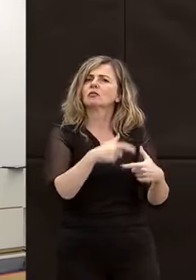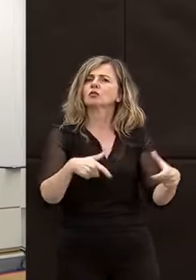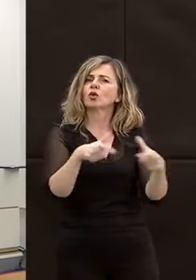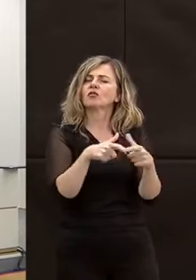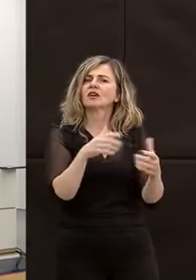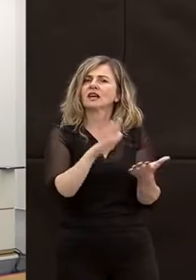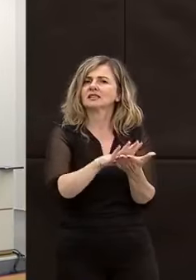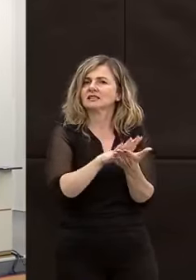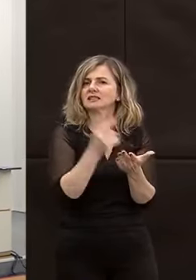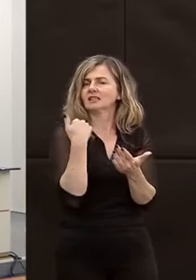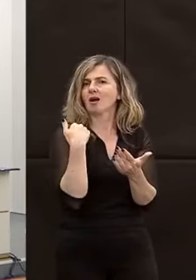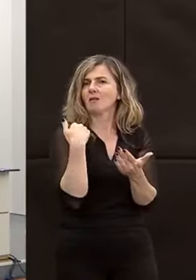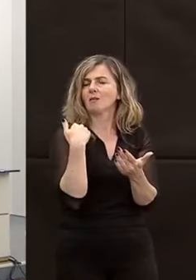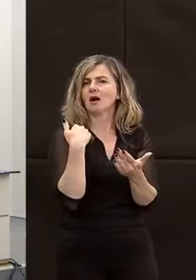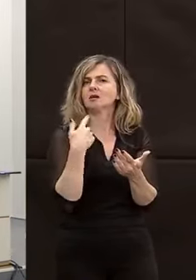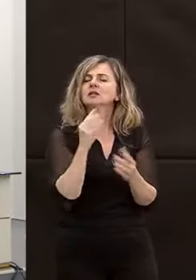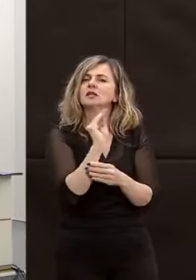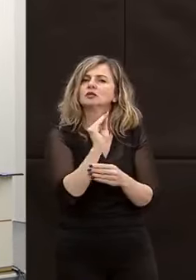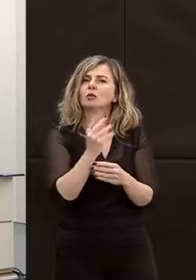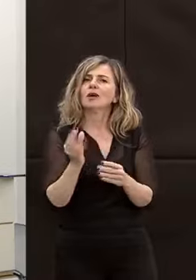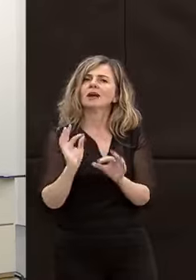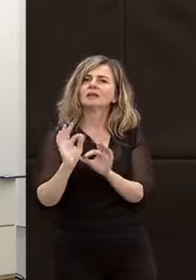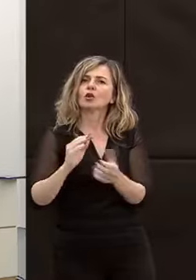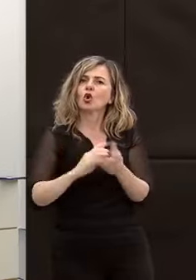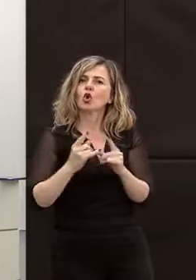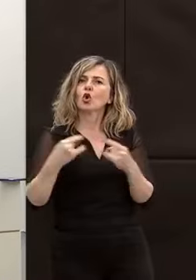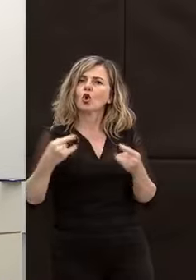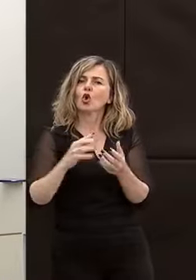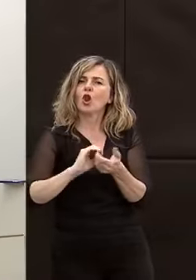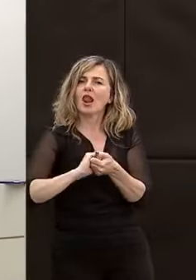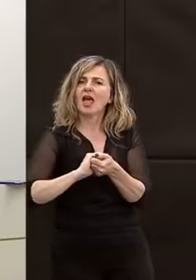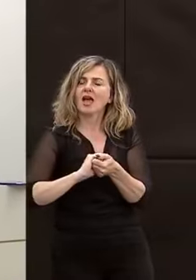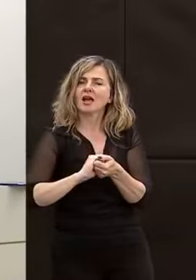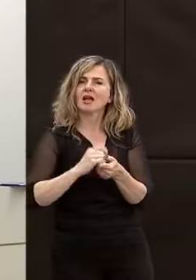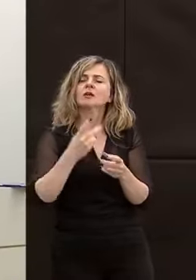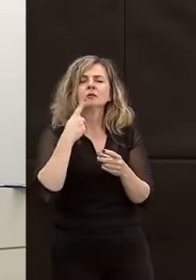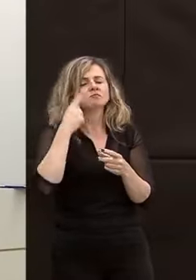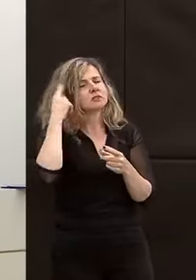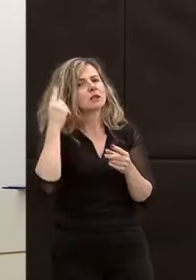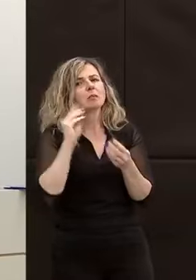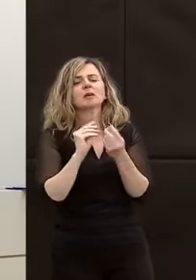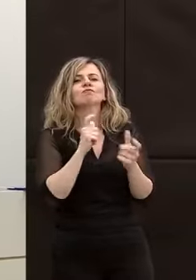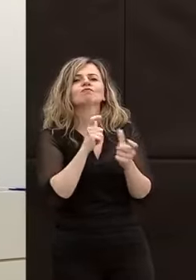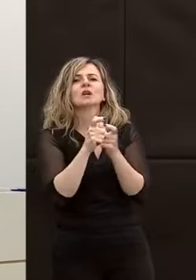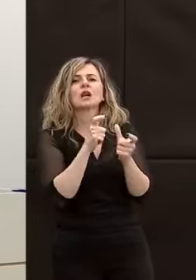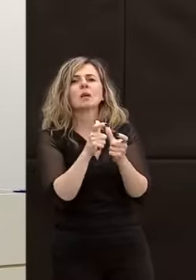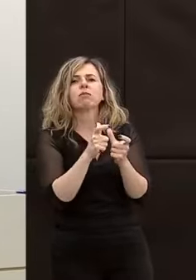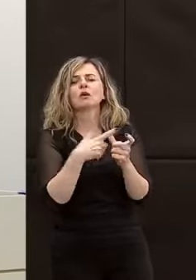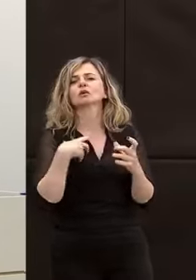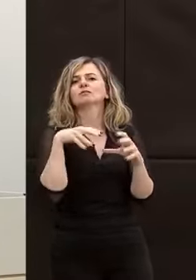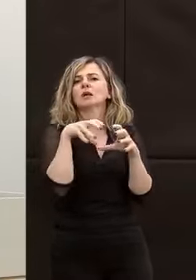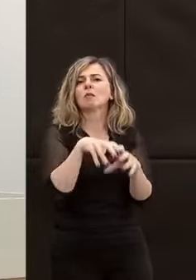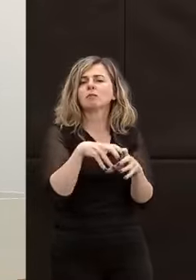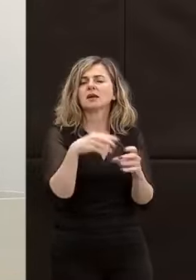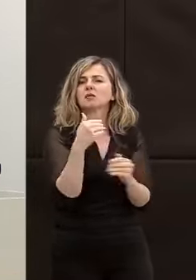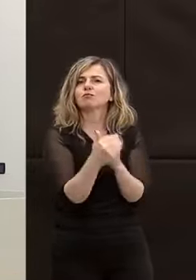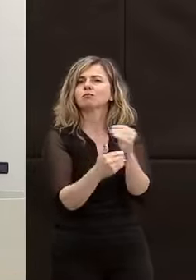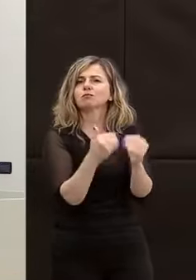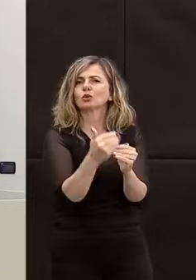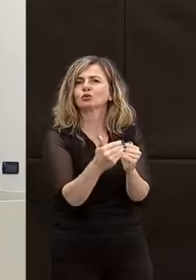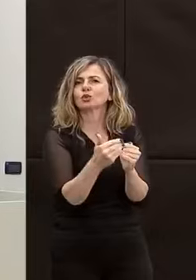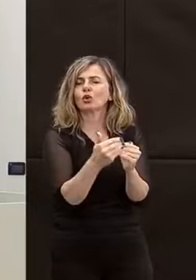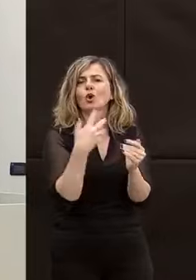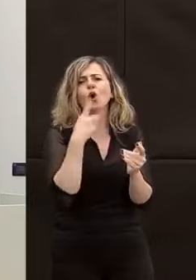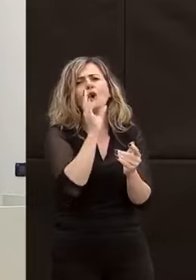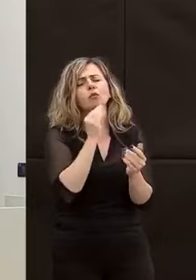contributo la domanda arriva da un collega che vuol sapere come stanno i rapporti come l'impegno il protocollo che all